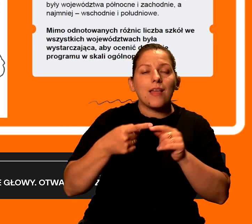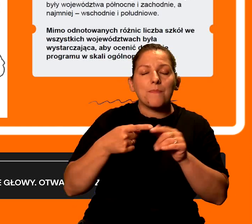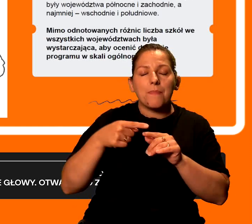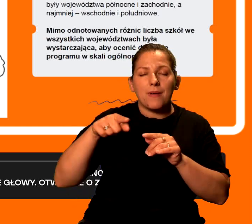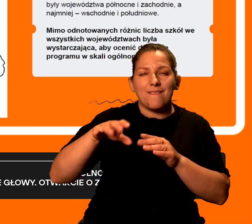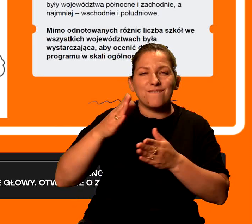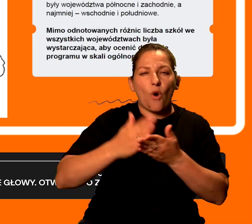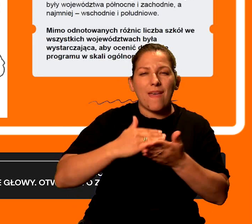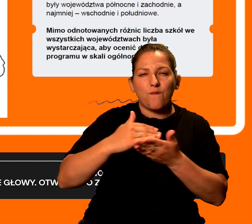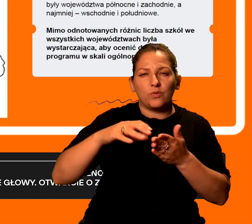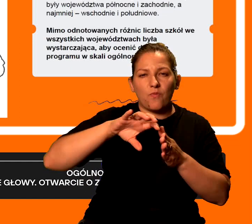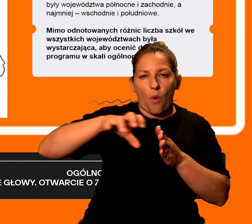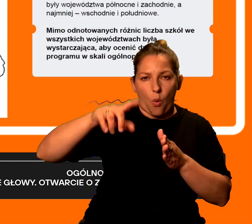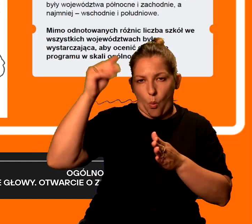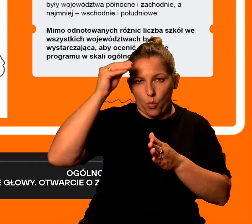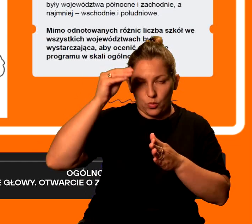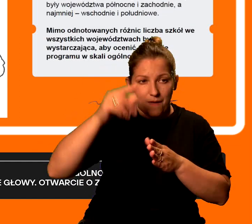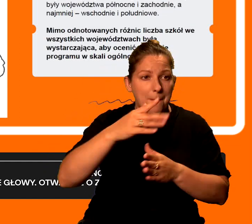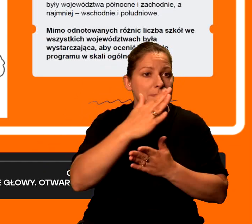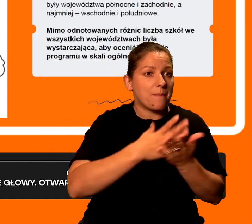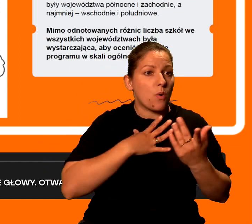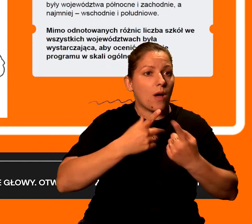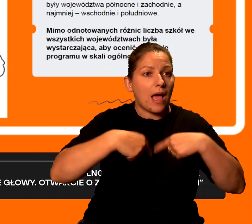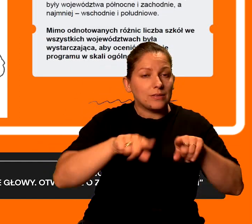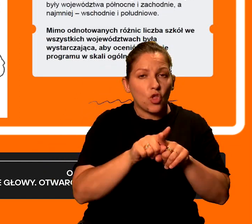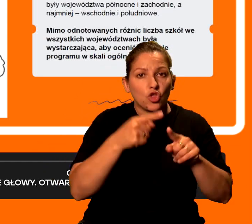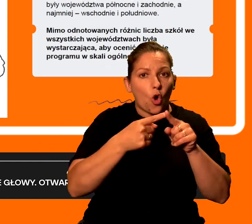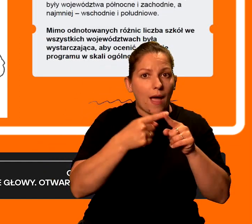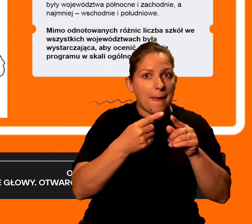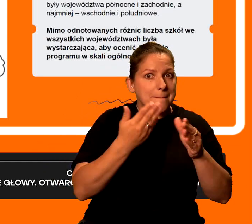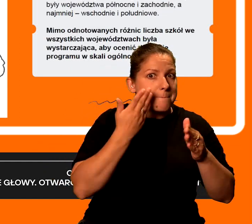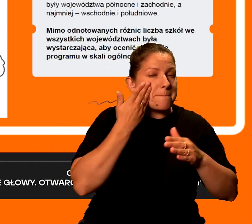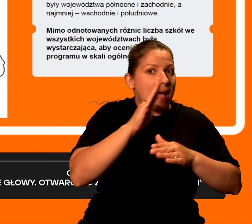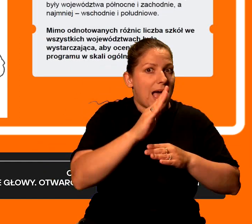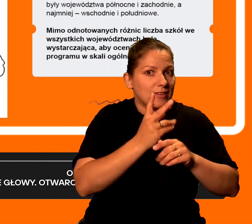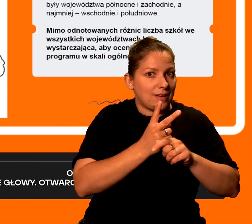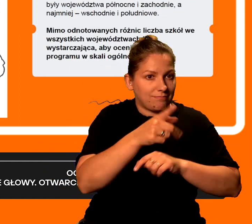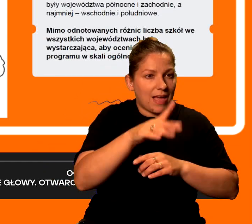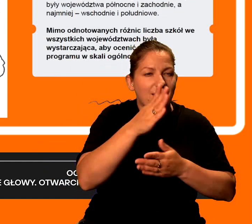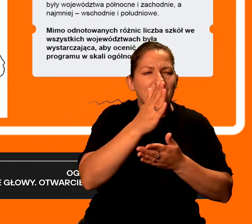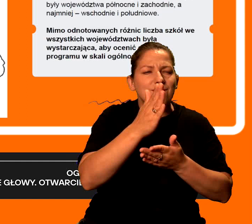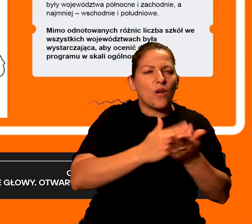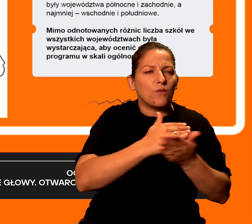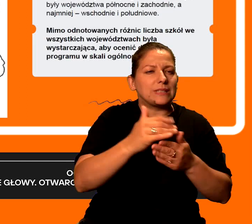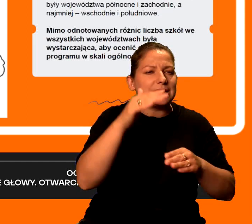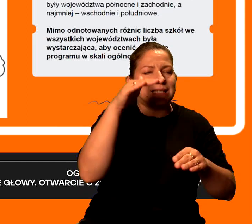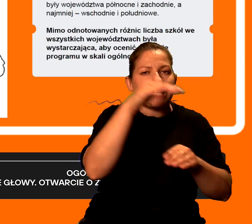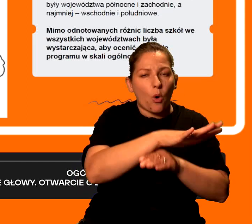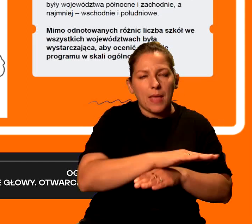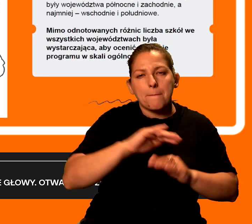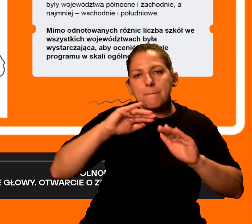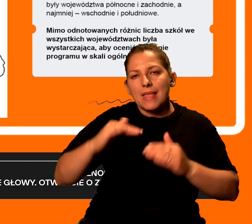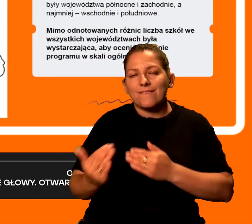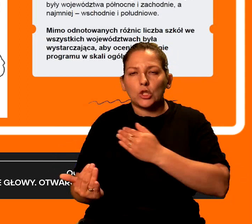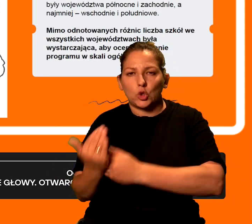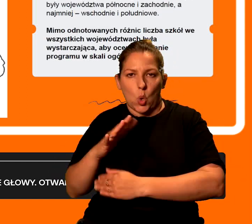danym województwie. Czyli można powiedzieć, ten program był realizowany troszkę bardziej w województwach zachodnich i troszkę mniej w województwach